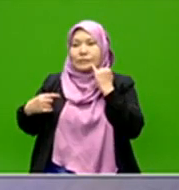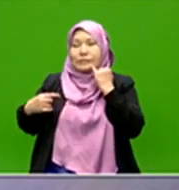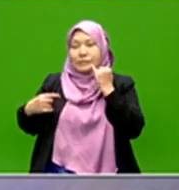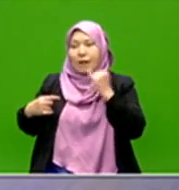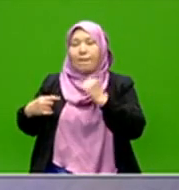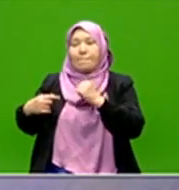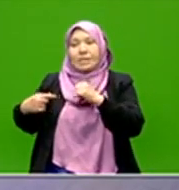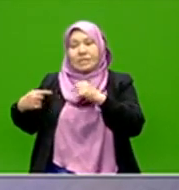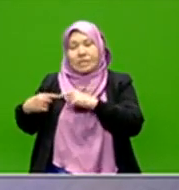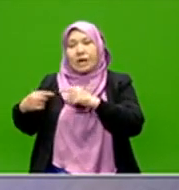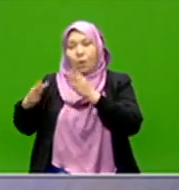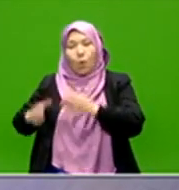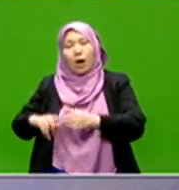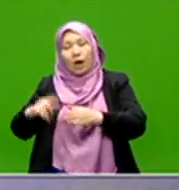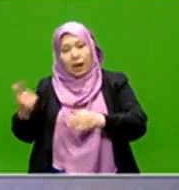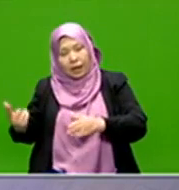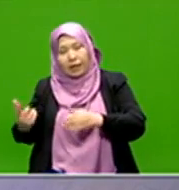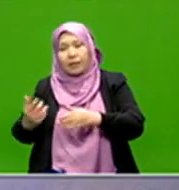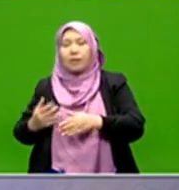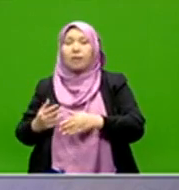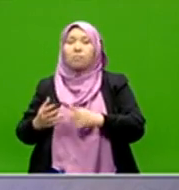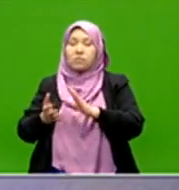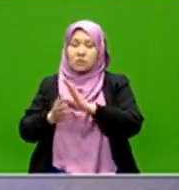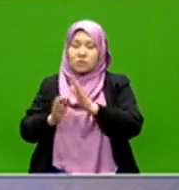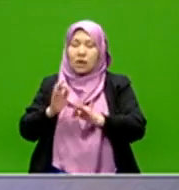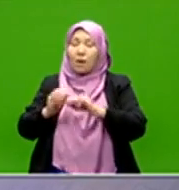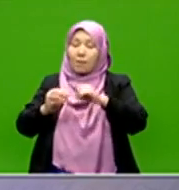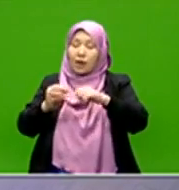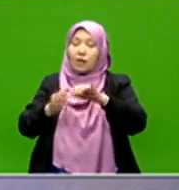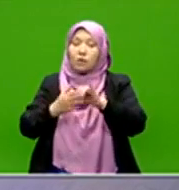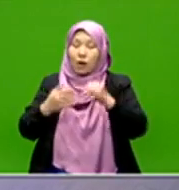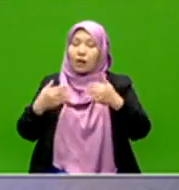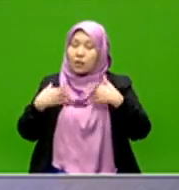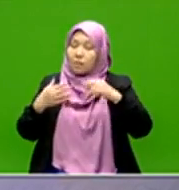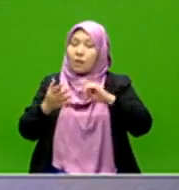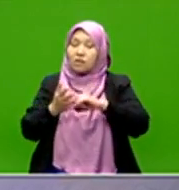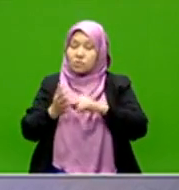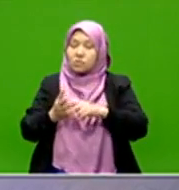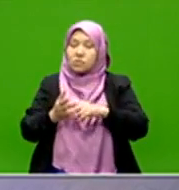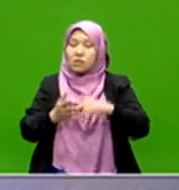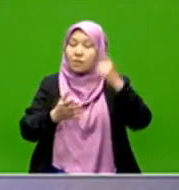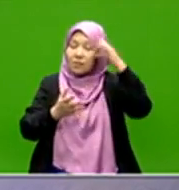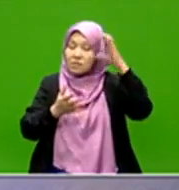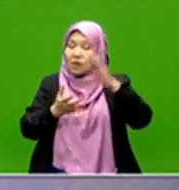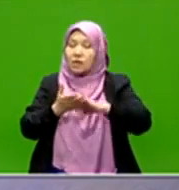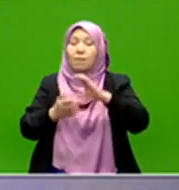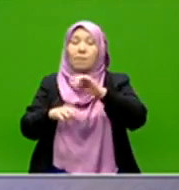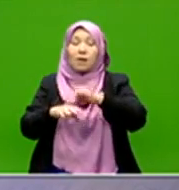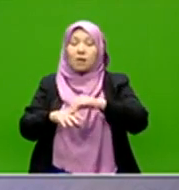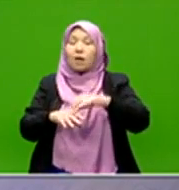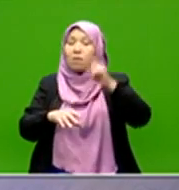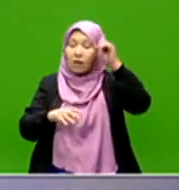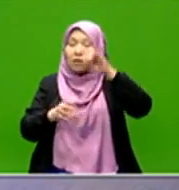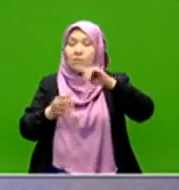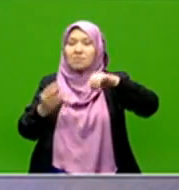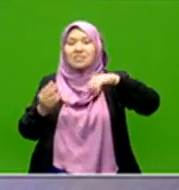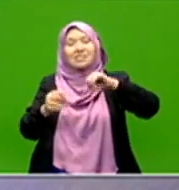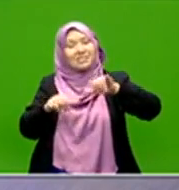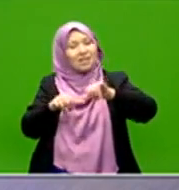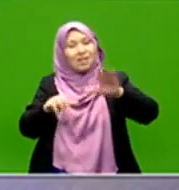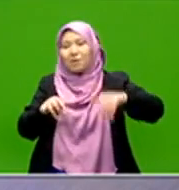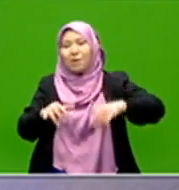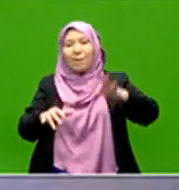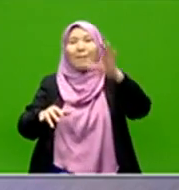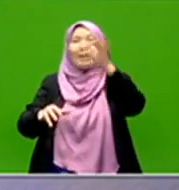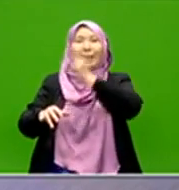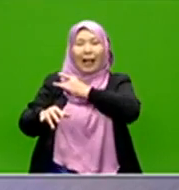lain. Kalau perasaan perkara itu ada, maksudnya takwa tu dia masih lagi berlega-lega lah, Ustaz. Dia kena ditingkatkan